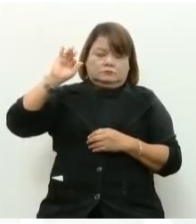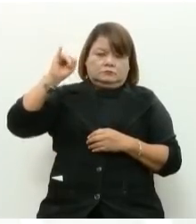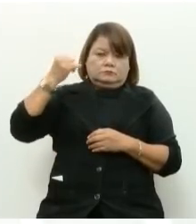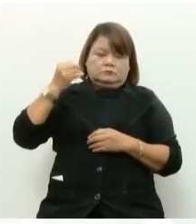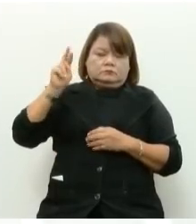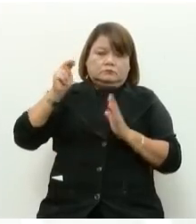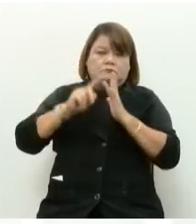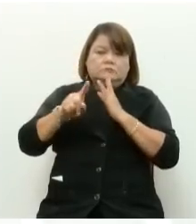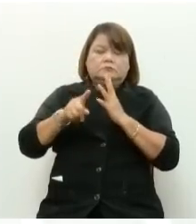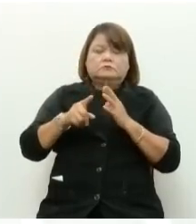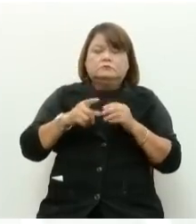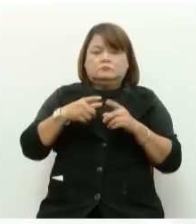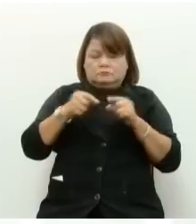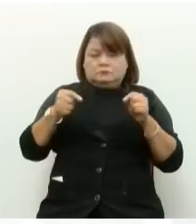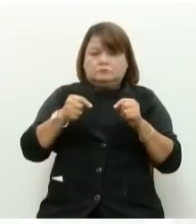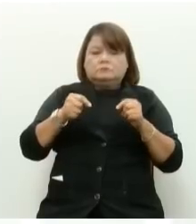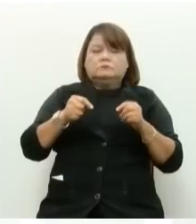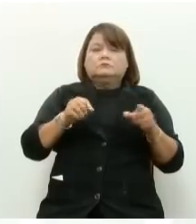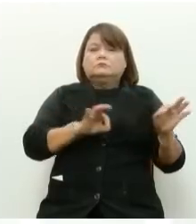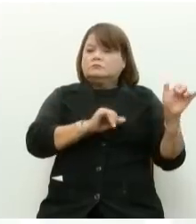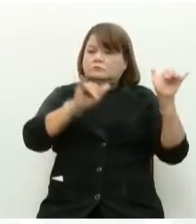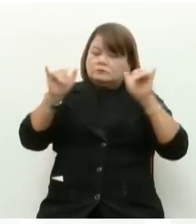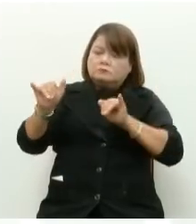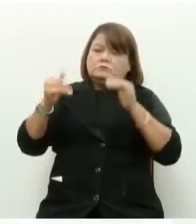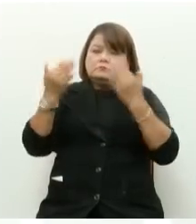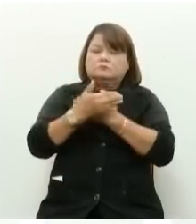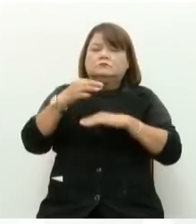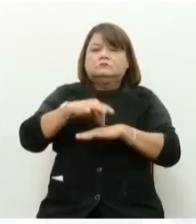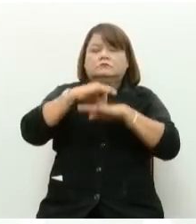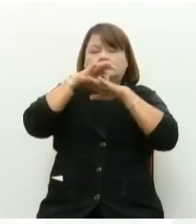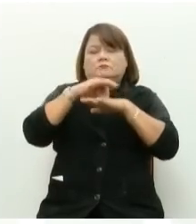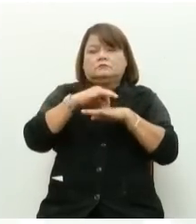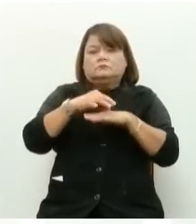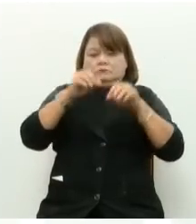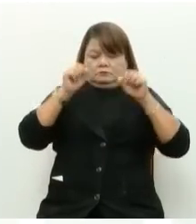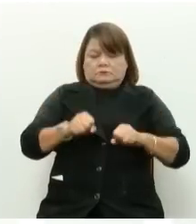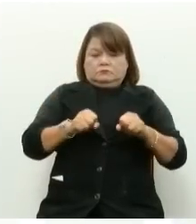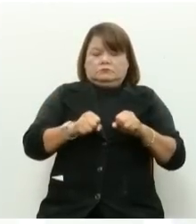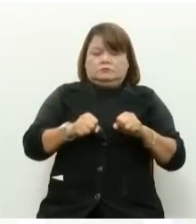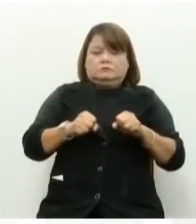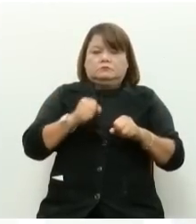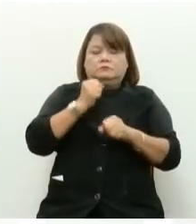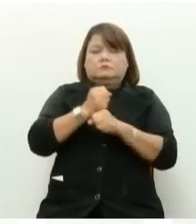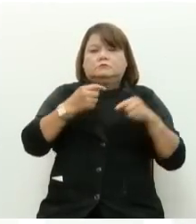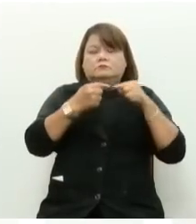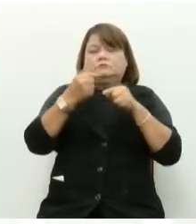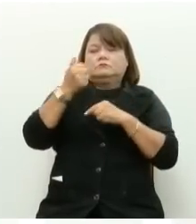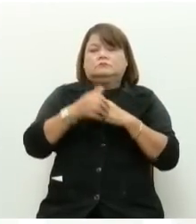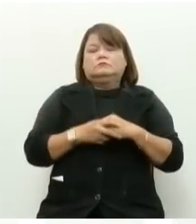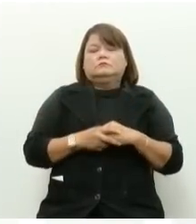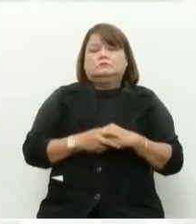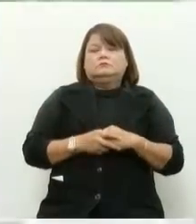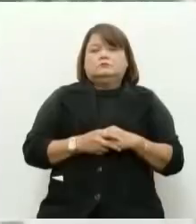ณีการโอนการย้ายการเปลี่ยนตำแหน่งเนี่ยว่าจะสามารถดำเนินการต่อได้หรือไม่อย่างไรขออนุญาตเรียนเชิญค่ะ